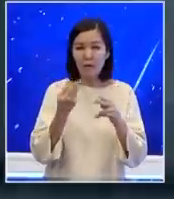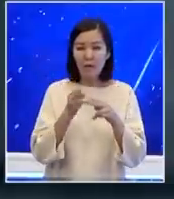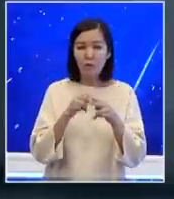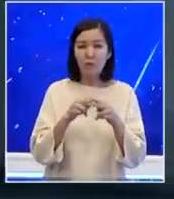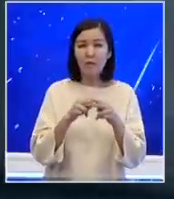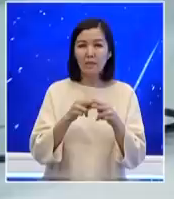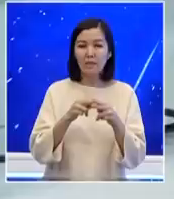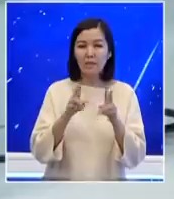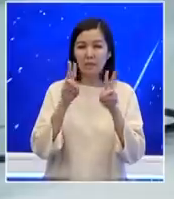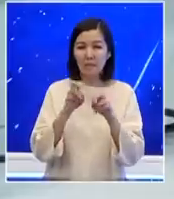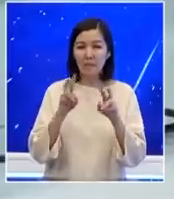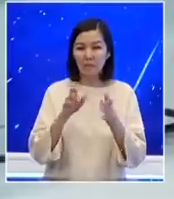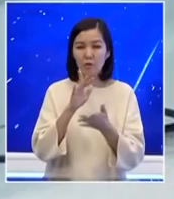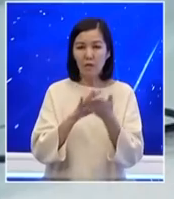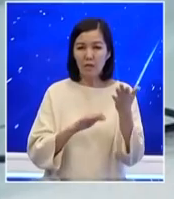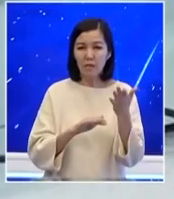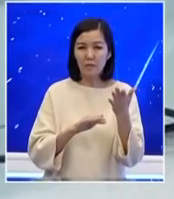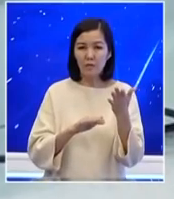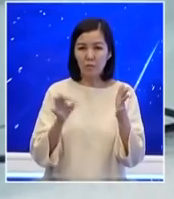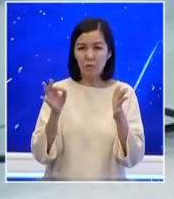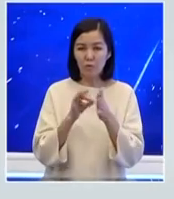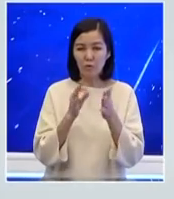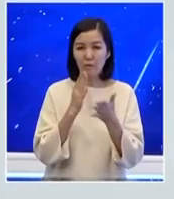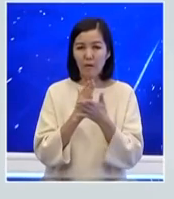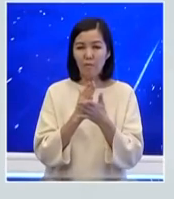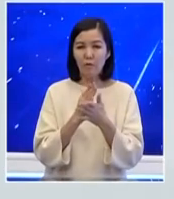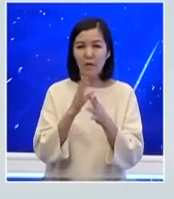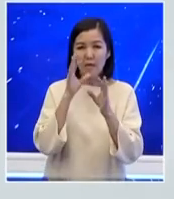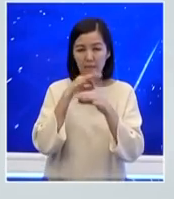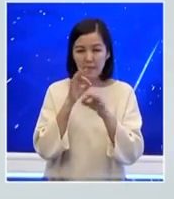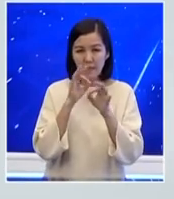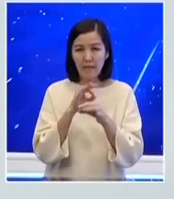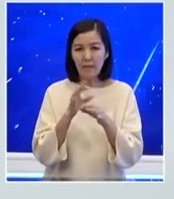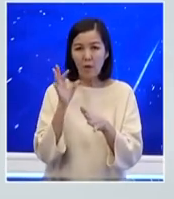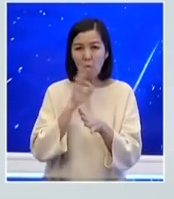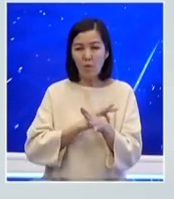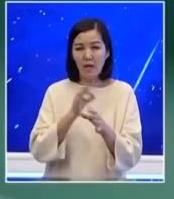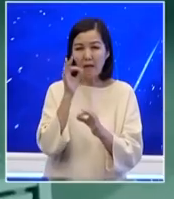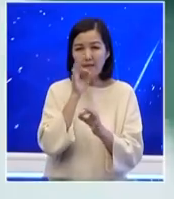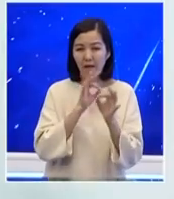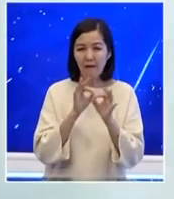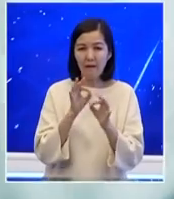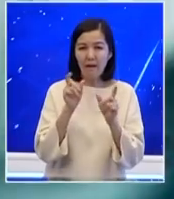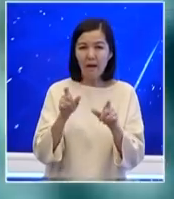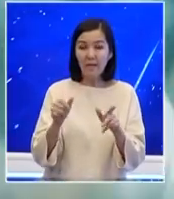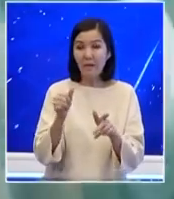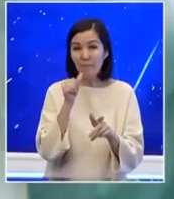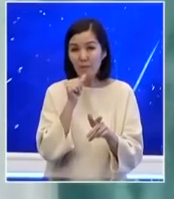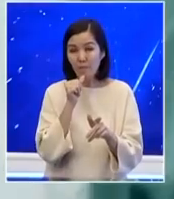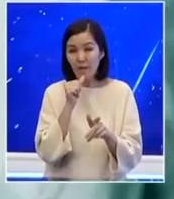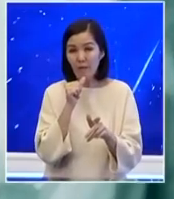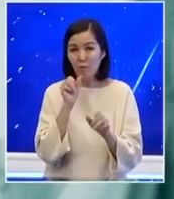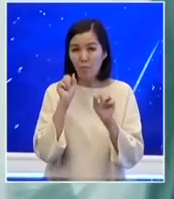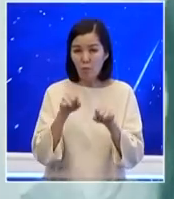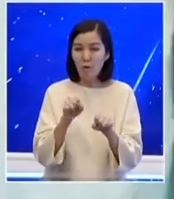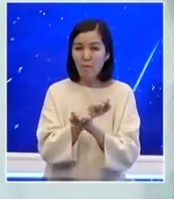ғалымдар зерттеуді одан әрі жалғастыруды көздеп отыр. Яғни зертхана жағдайында қолданылған дәрі мөлшерін адамдарға пайдалануға бола ма,